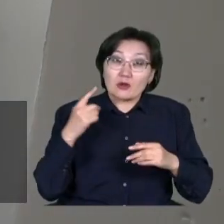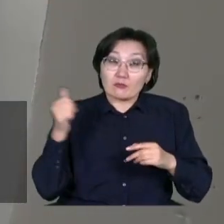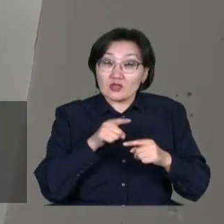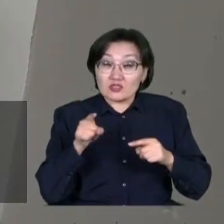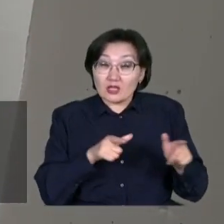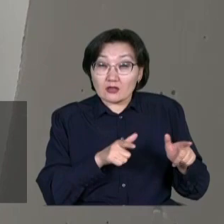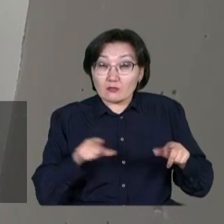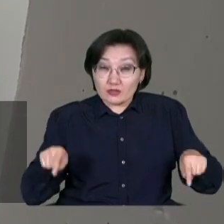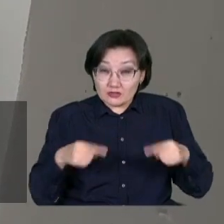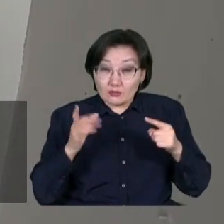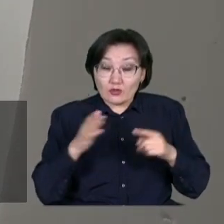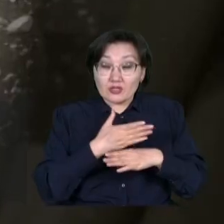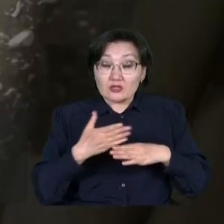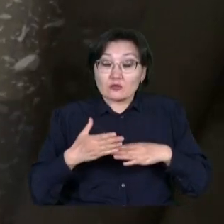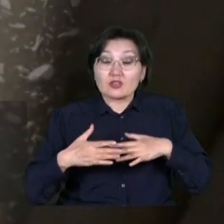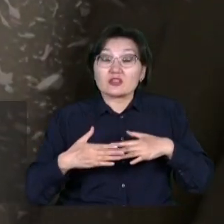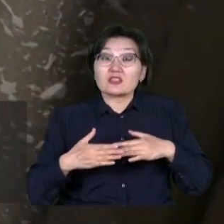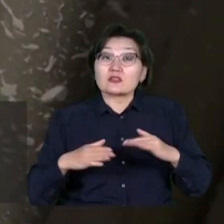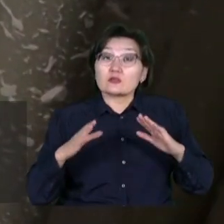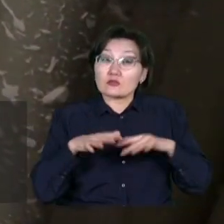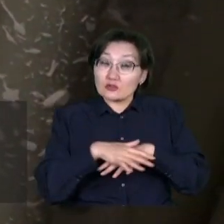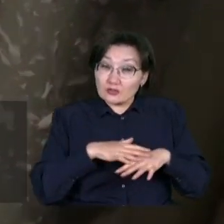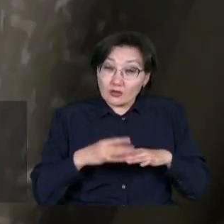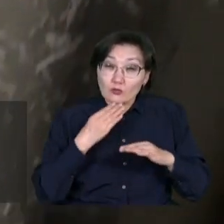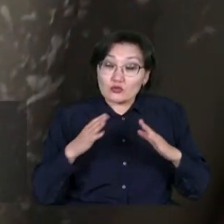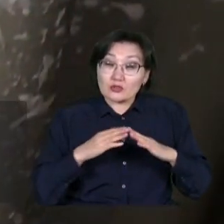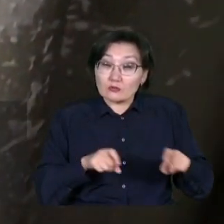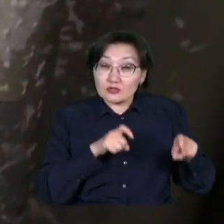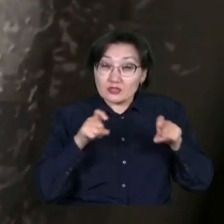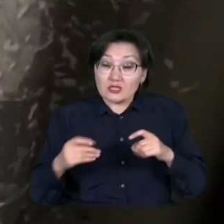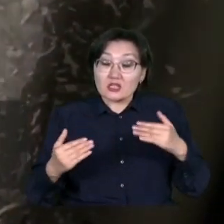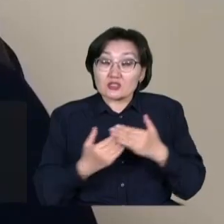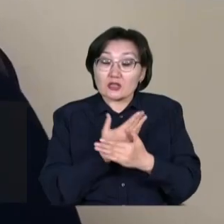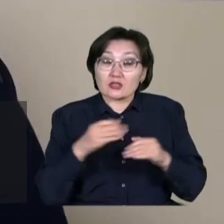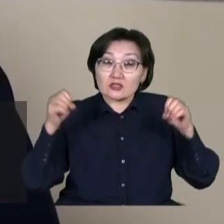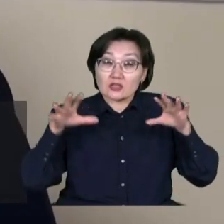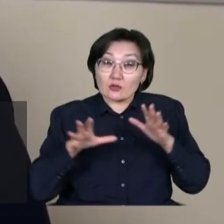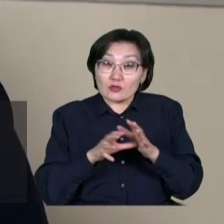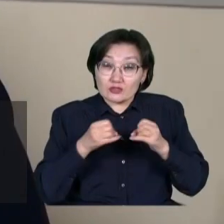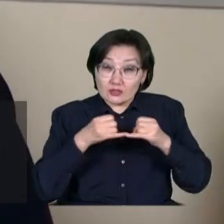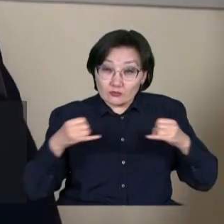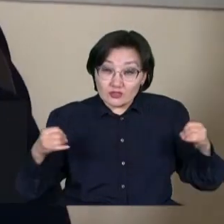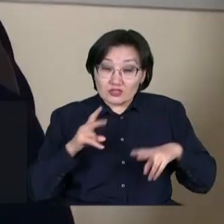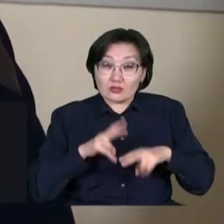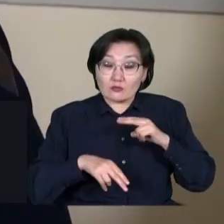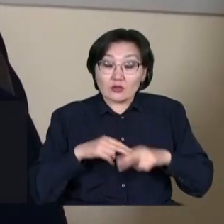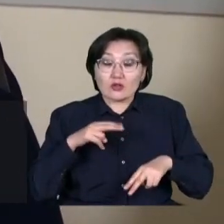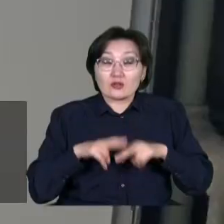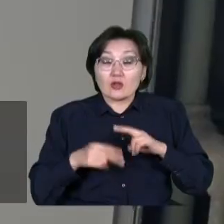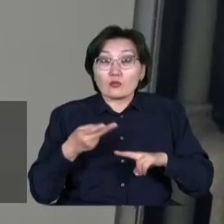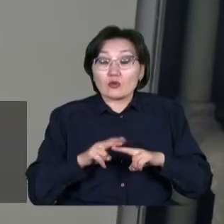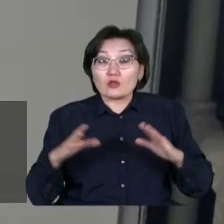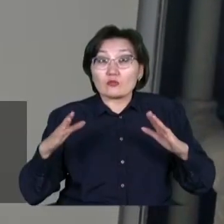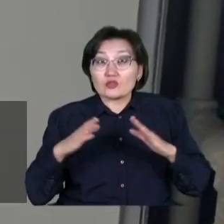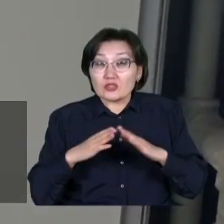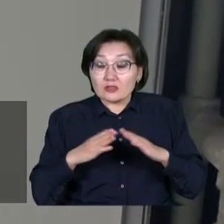берді. Содан кейін ғана тұрғындар өз үйлеріне кіре алады. Ал жаңа жарық желілері қосылғанша бұл баспаналар көрші үйлердің